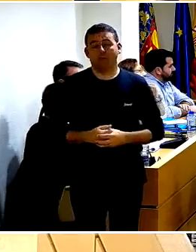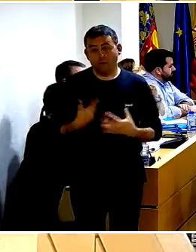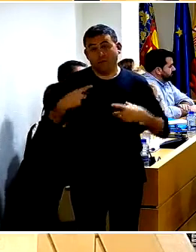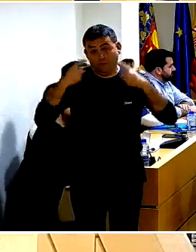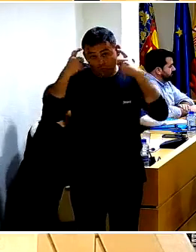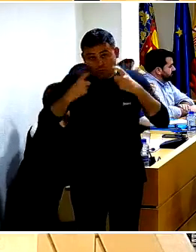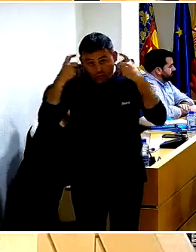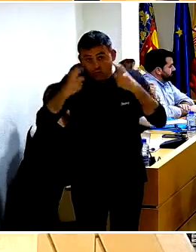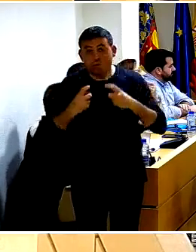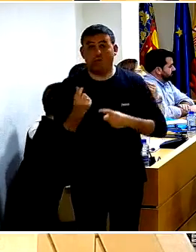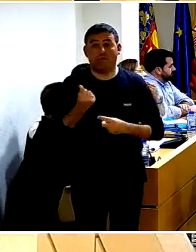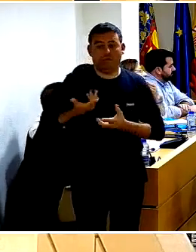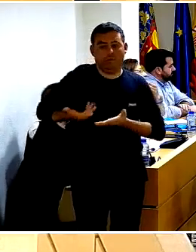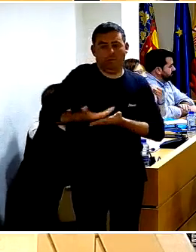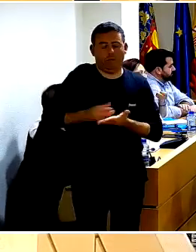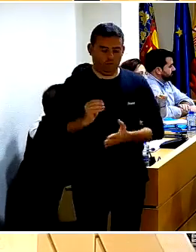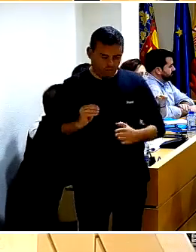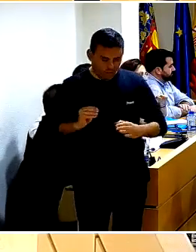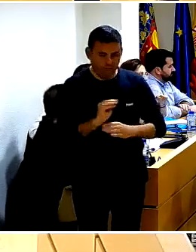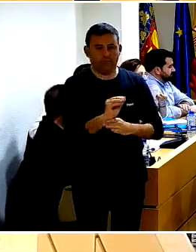suposa pràcticament doblar